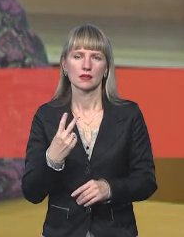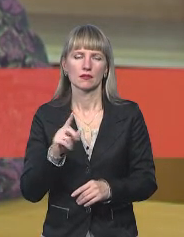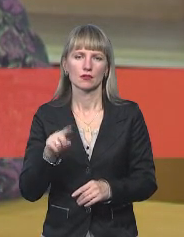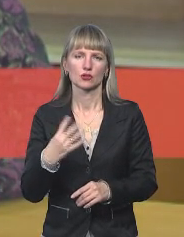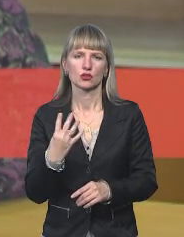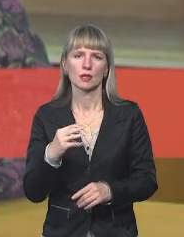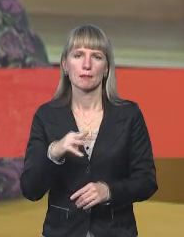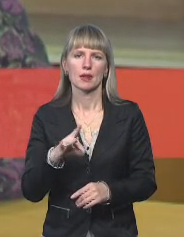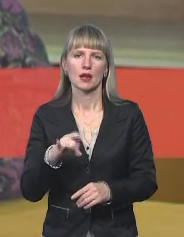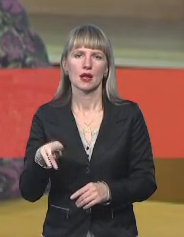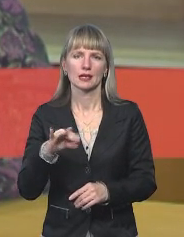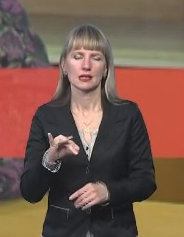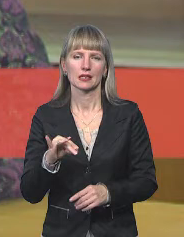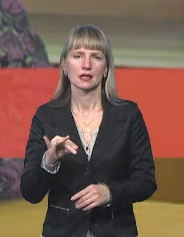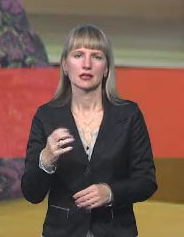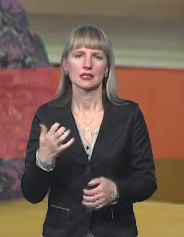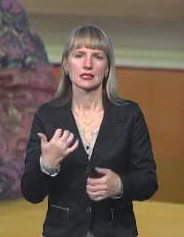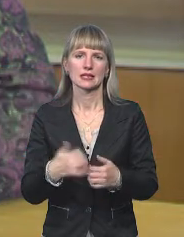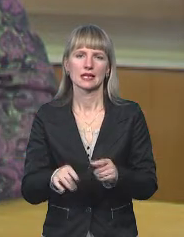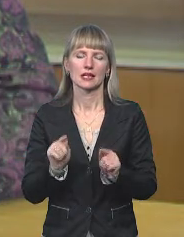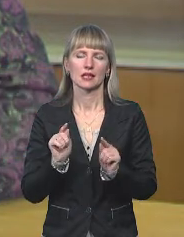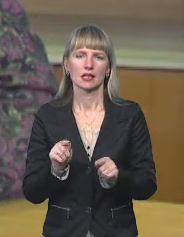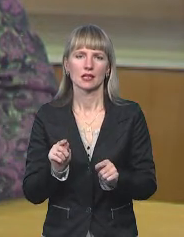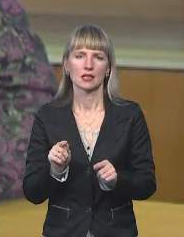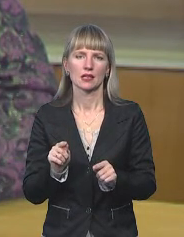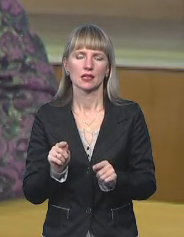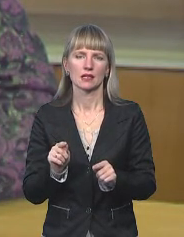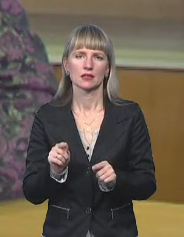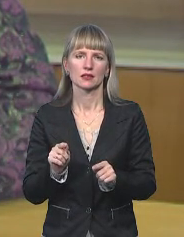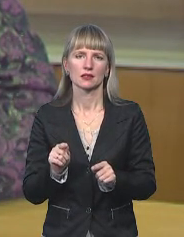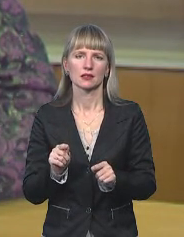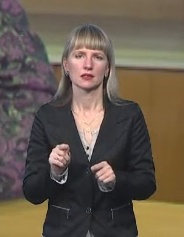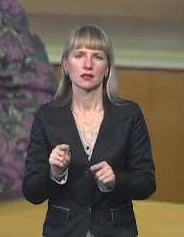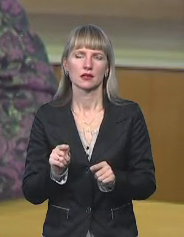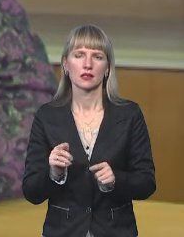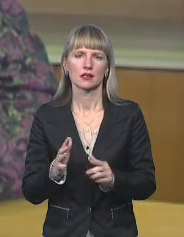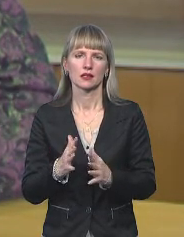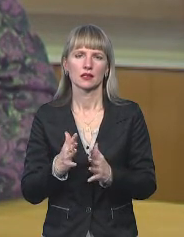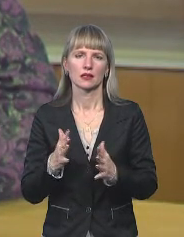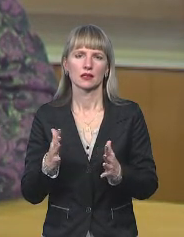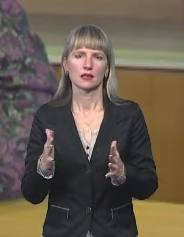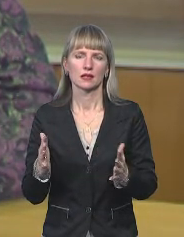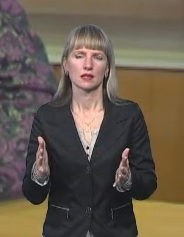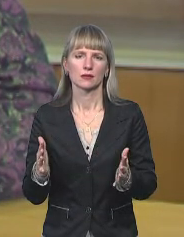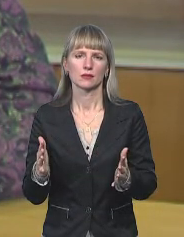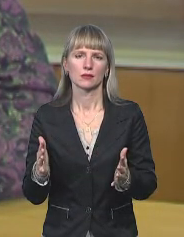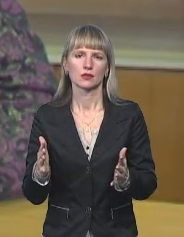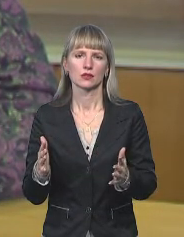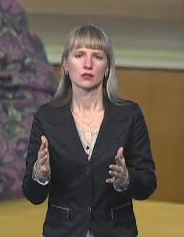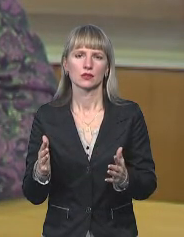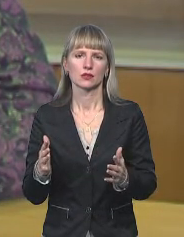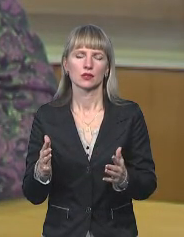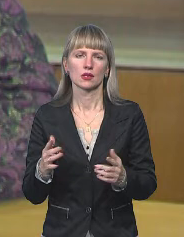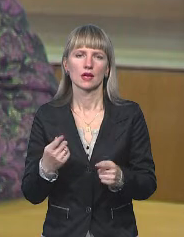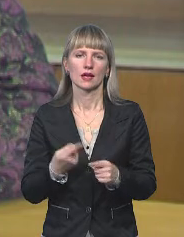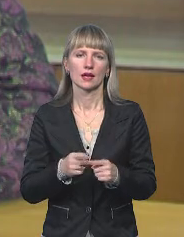2,4 мільярда. Серед них, звичайно, найбільша левова частка йде, це для виплати